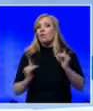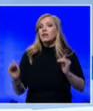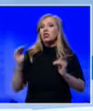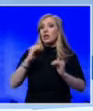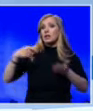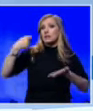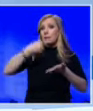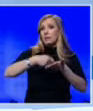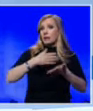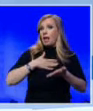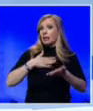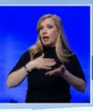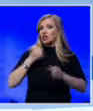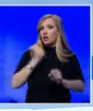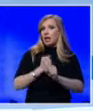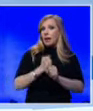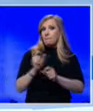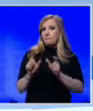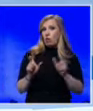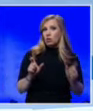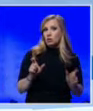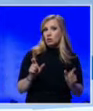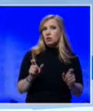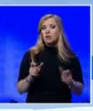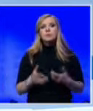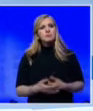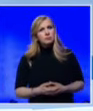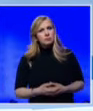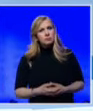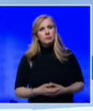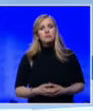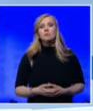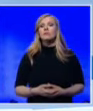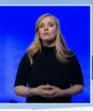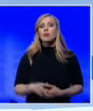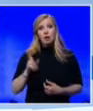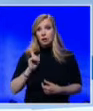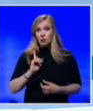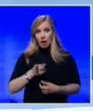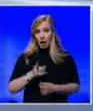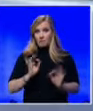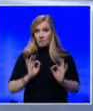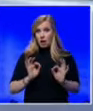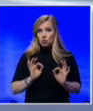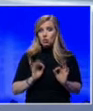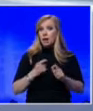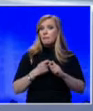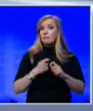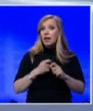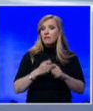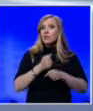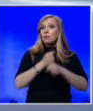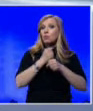на заплатите на нашите служители. Определено това е неприемливо поведение. Работодателите, когато работниците